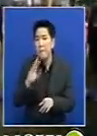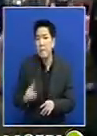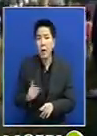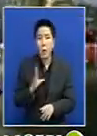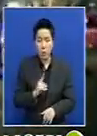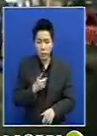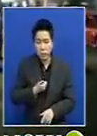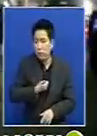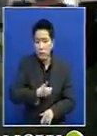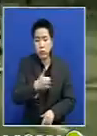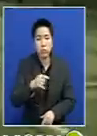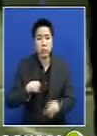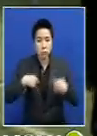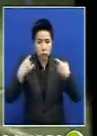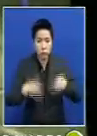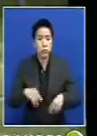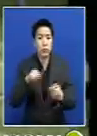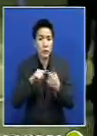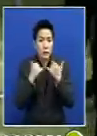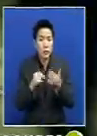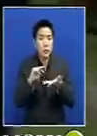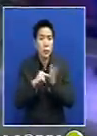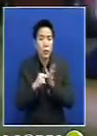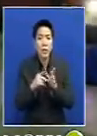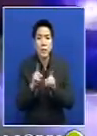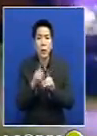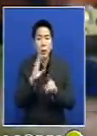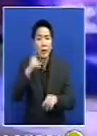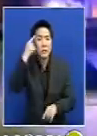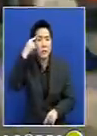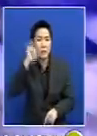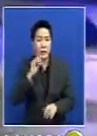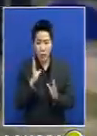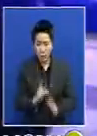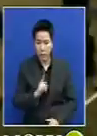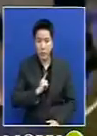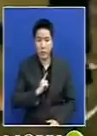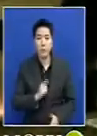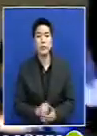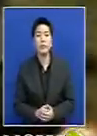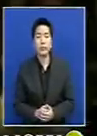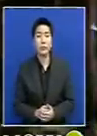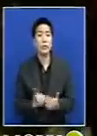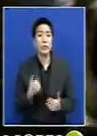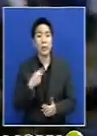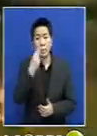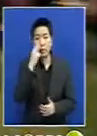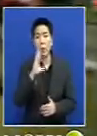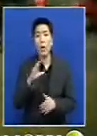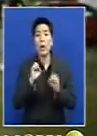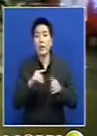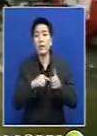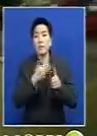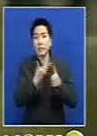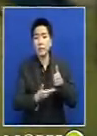กล่าเหยื่อโดยในทฤษฎีความมั่นคงเรียกว่าการก่อการร้ายตามลำพังในมุมมองของอาจารย์สุรชา